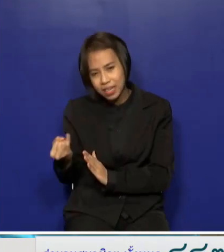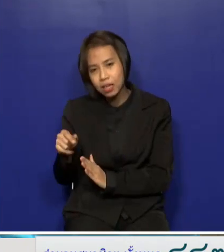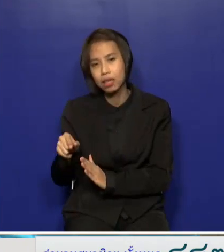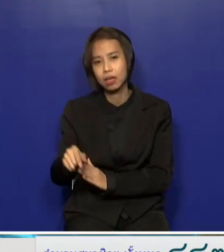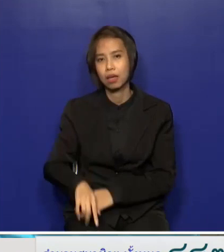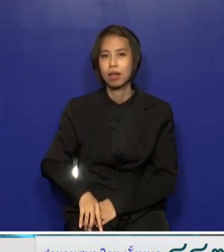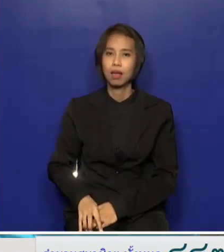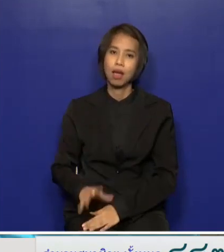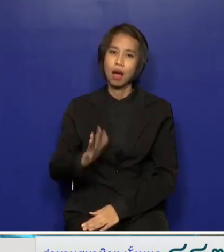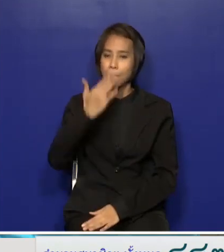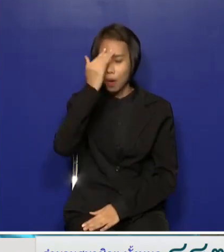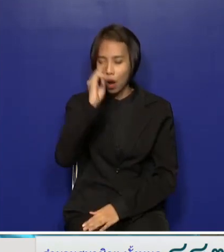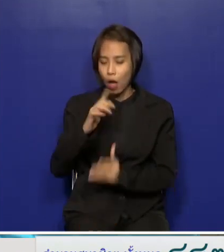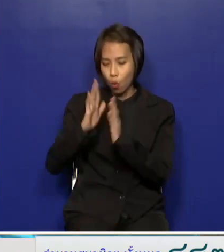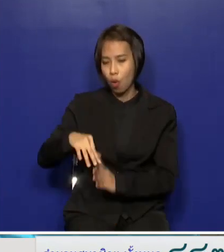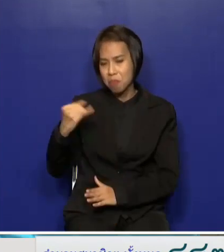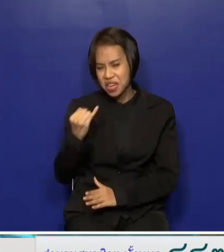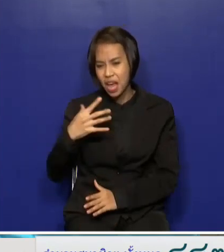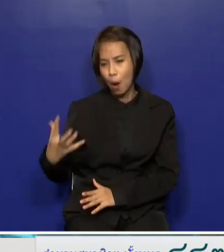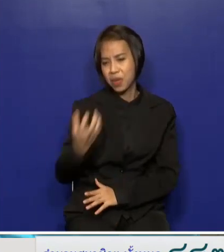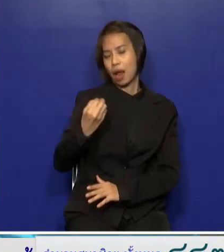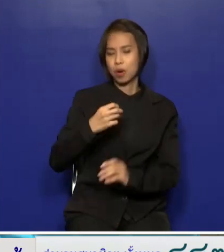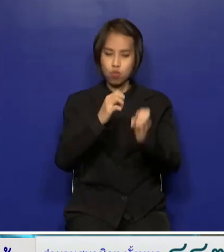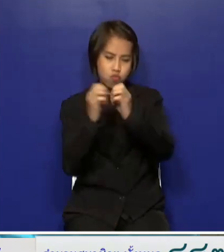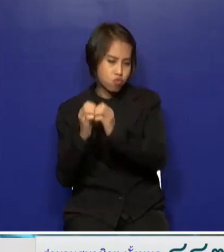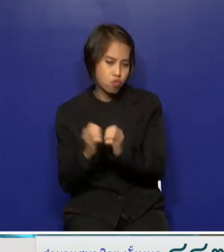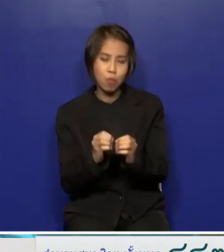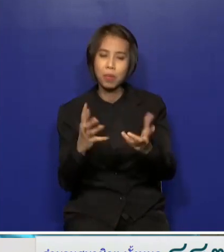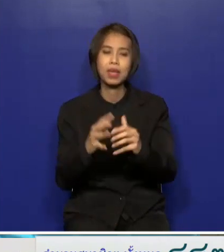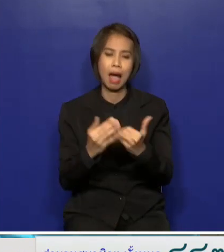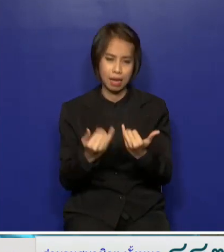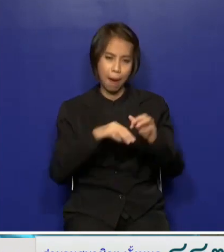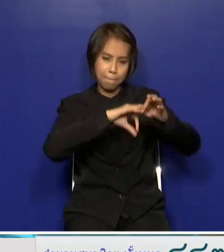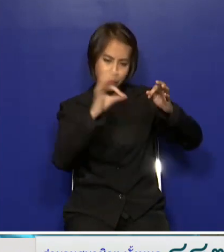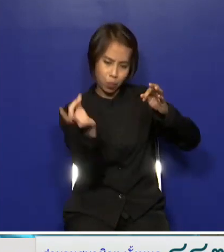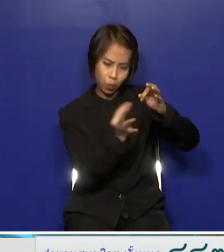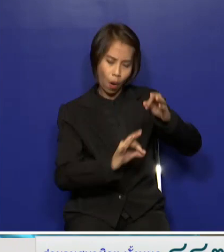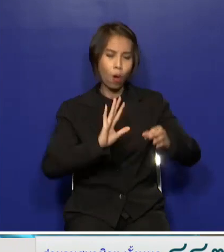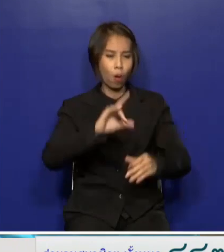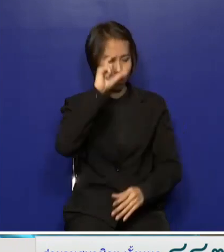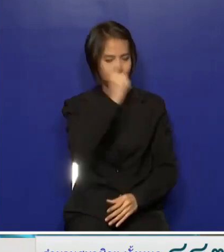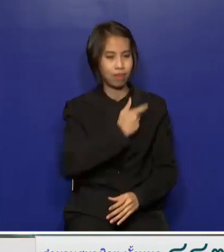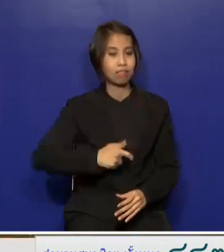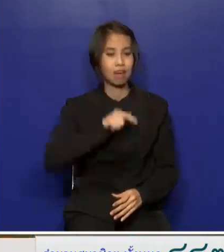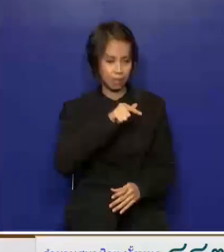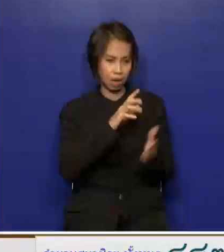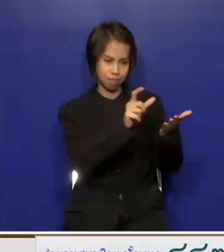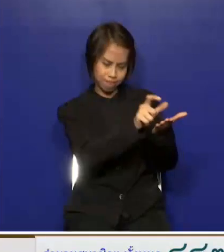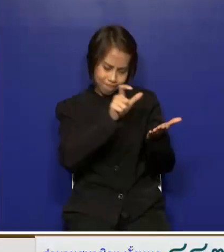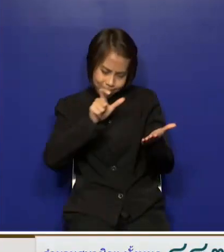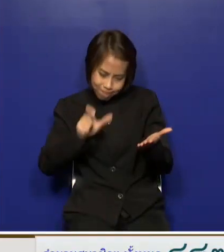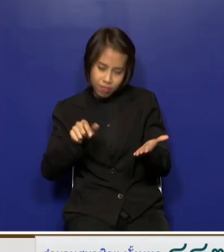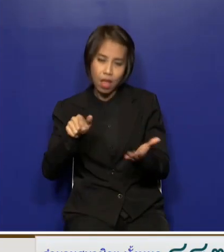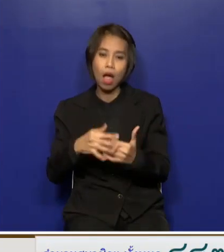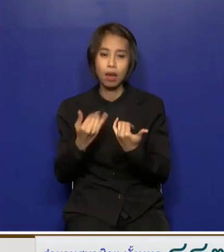ขอคามเดอดร้อ และวนหวายได้ผมว่าจากภับลมราชวาสนี้ ทางกอตอนต้พิธนาวะ ทำยงไ